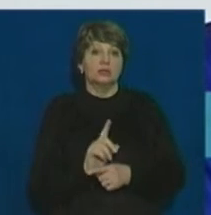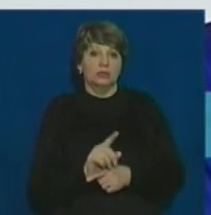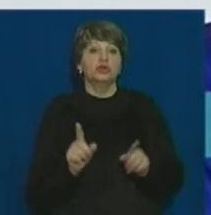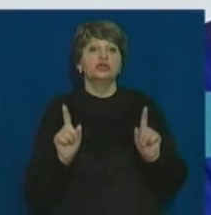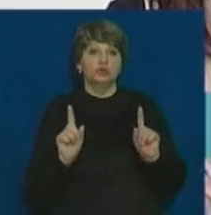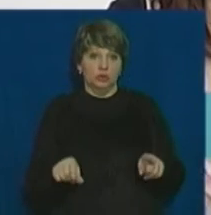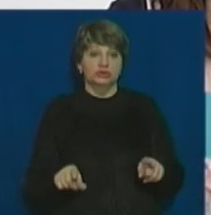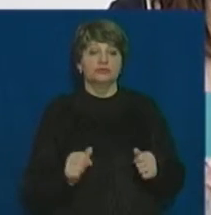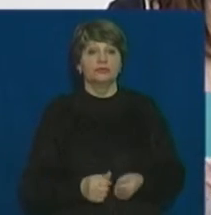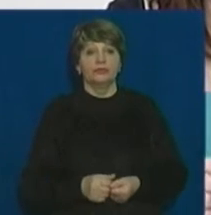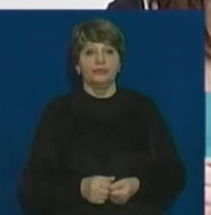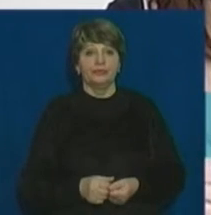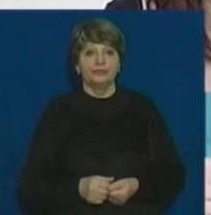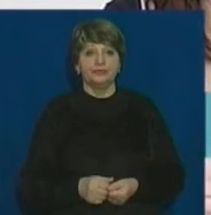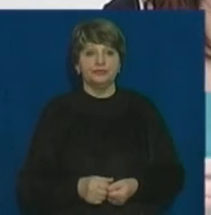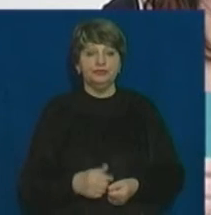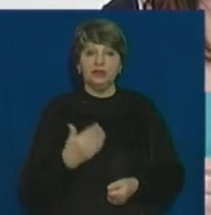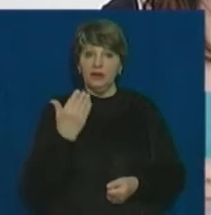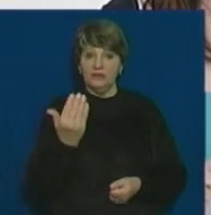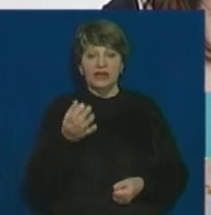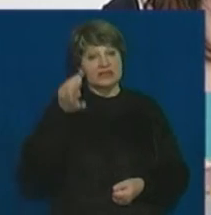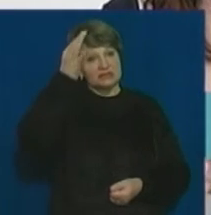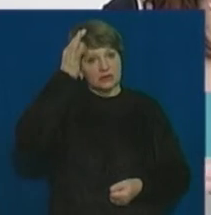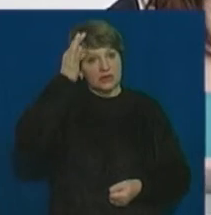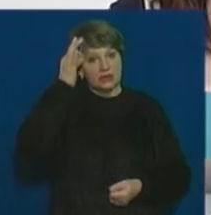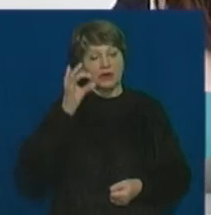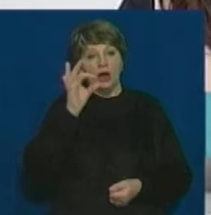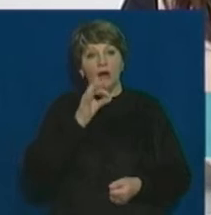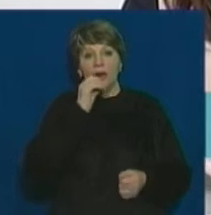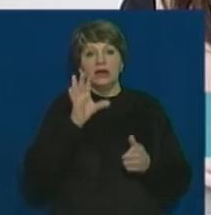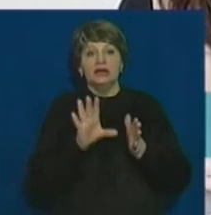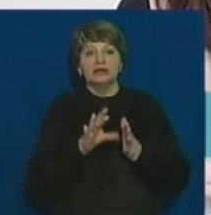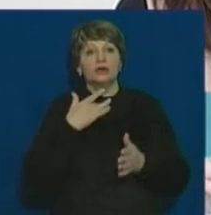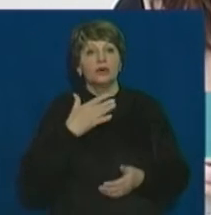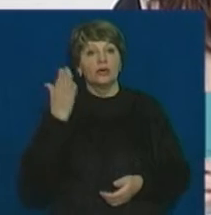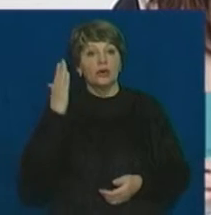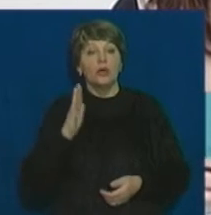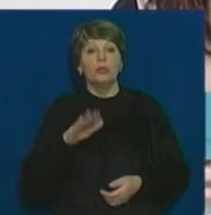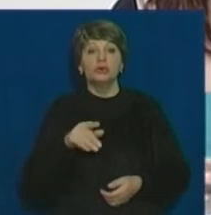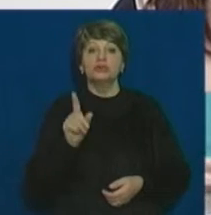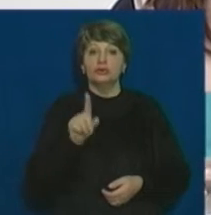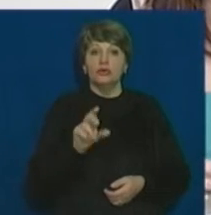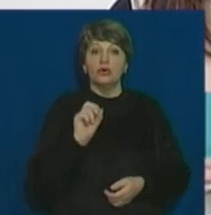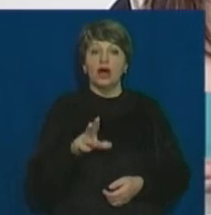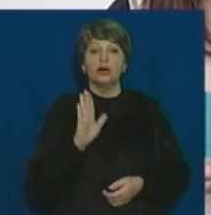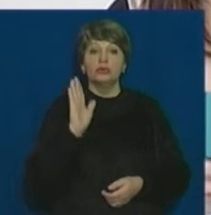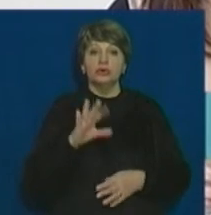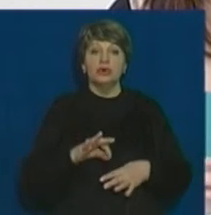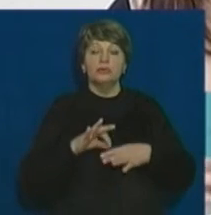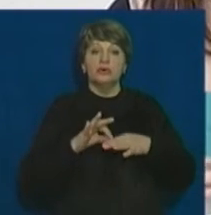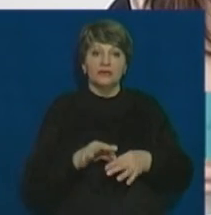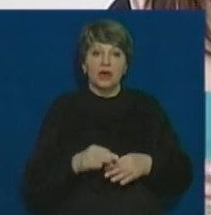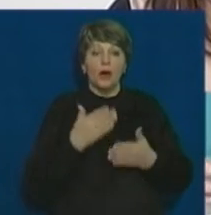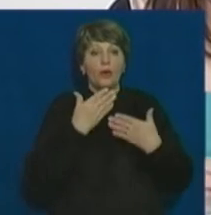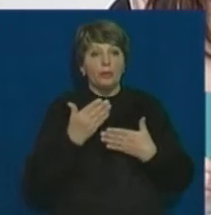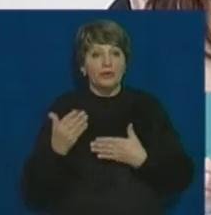бути питання. Пані Олександро, от згадували про електронне голосування. Після того, як буде проведено опитування, де ці всі дані будуть зберігатися,